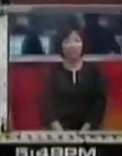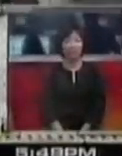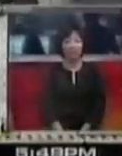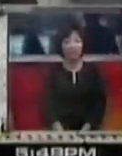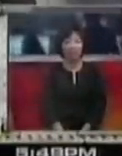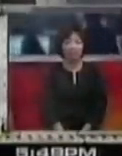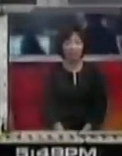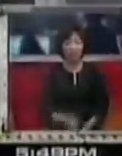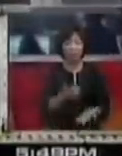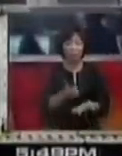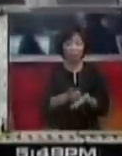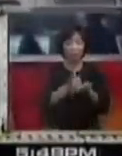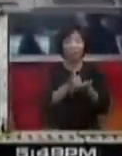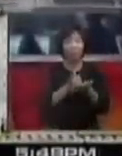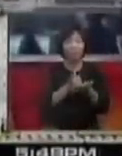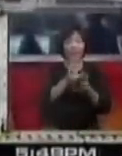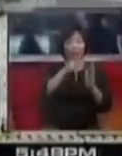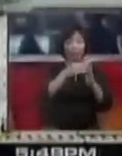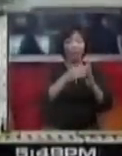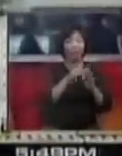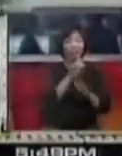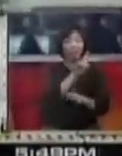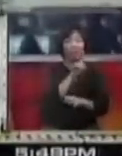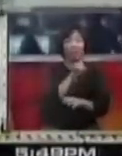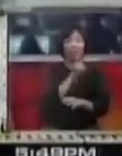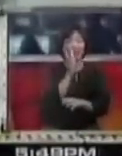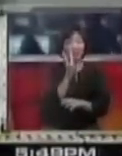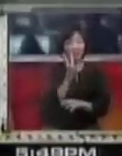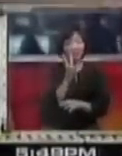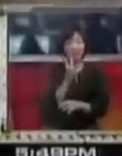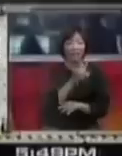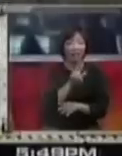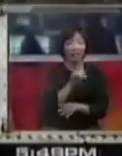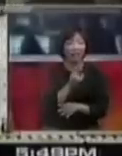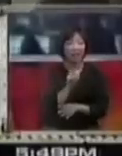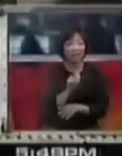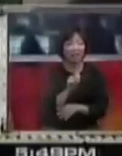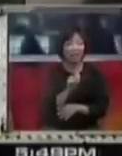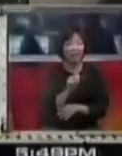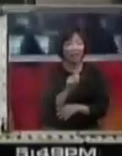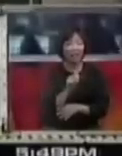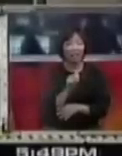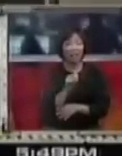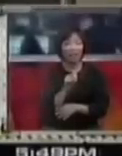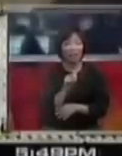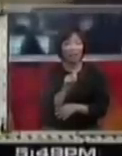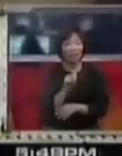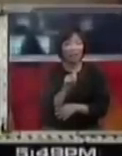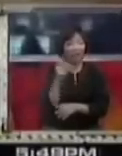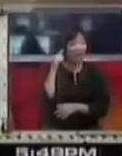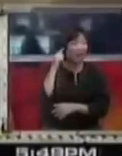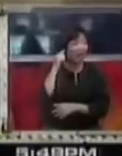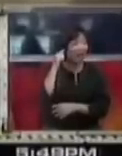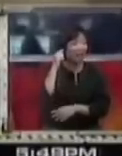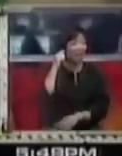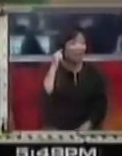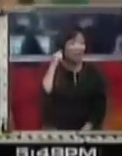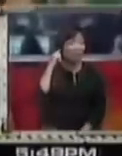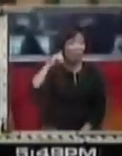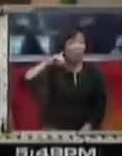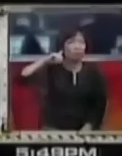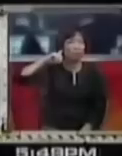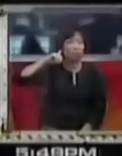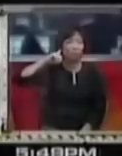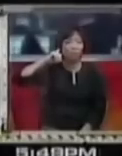Habang nag-iikot ang T3 sa barangay 236, Zone 22 sa Maynila, may nahagip ang aming kamera. Araw ng Sabado